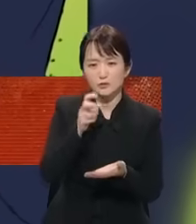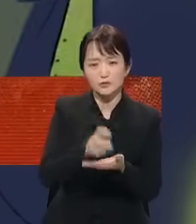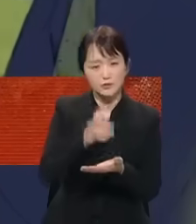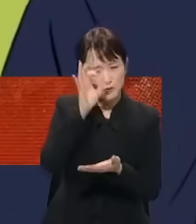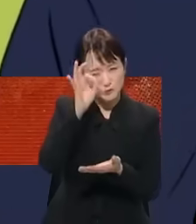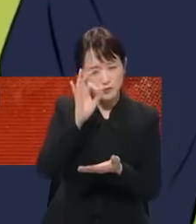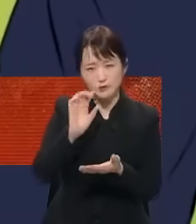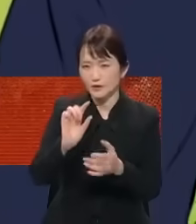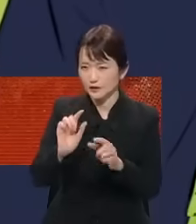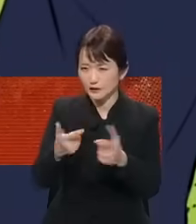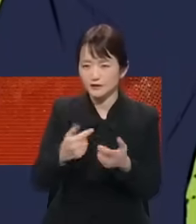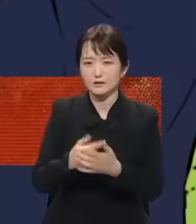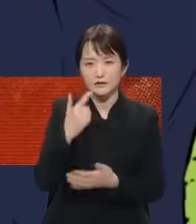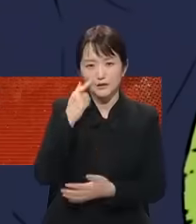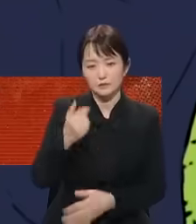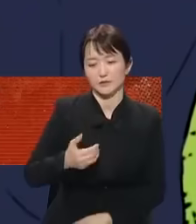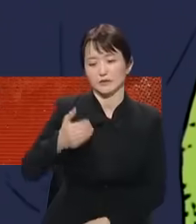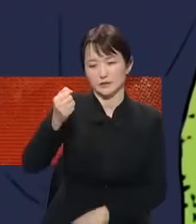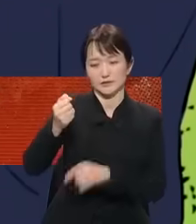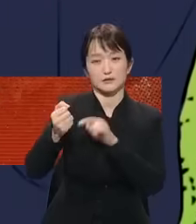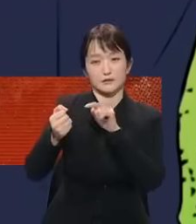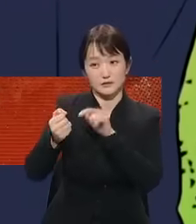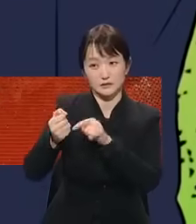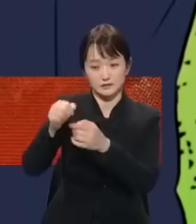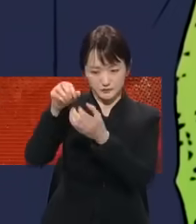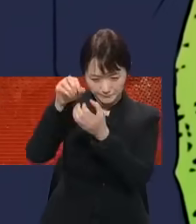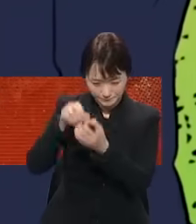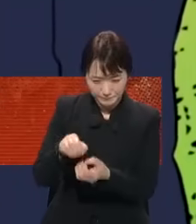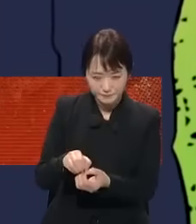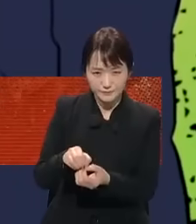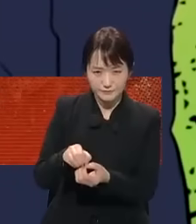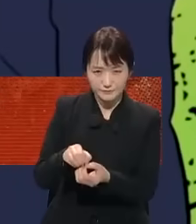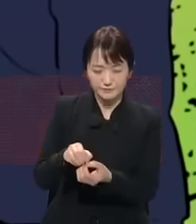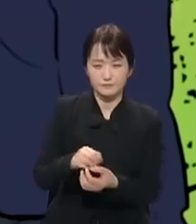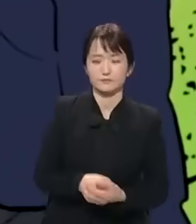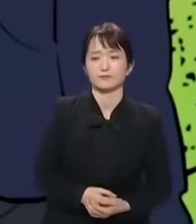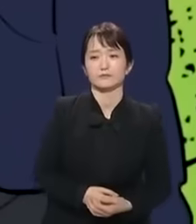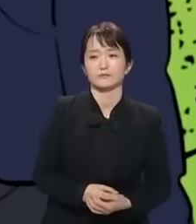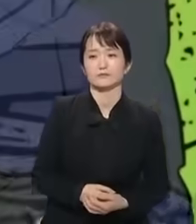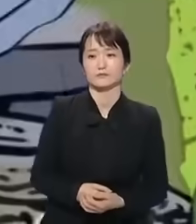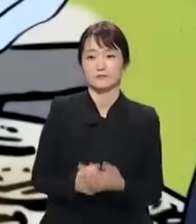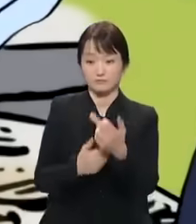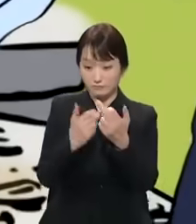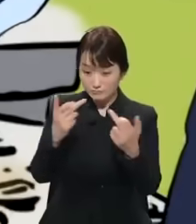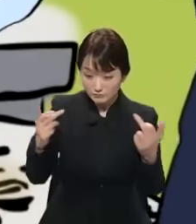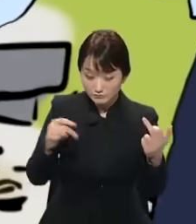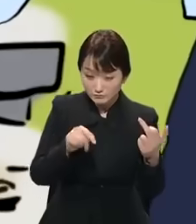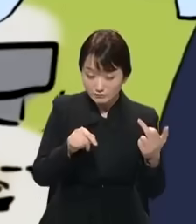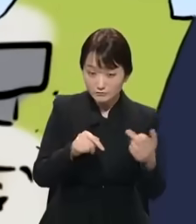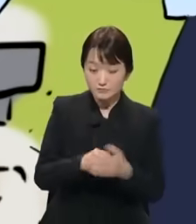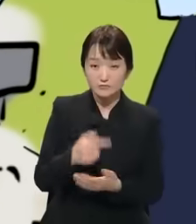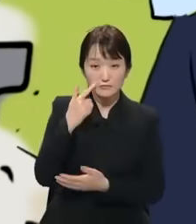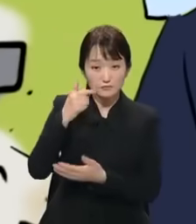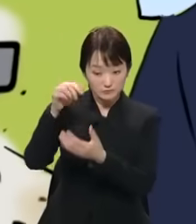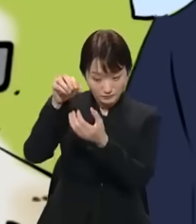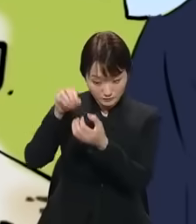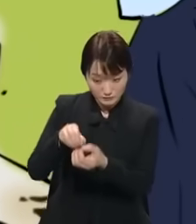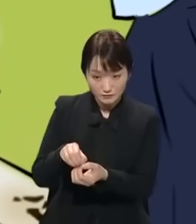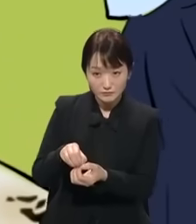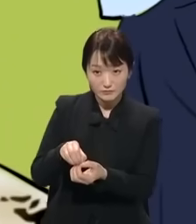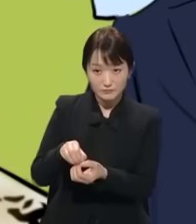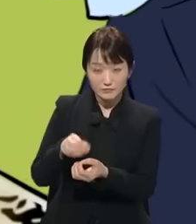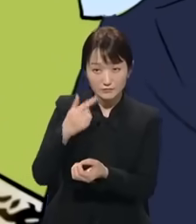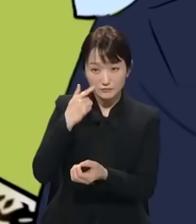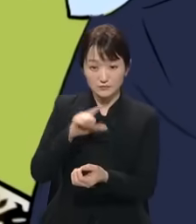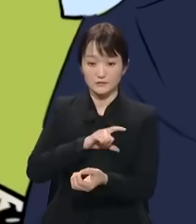때문에 아버님 소유인 선산을 그냥 상속을 받았다라고 생각하시면 산을 그럼 산이 아버님이 상속을 하신 거니까 아버님